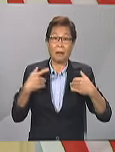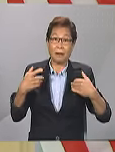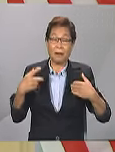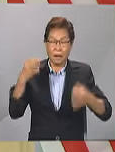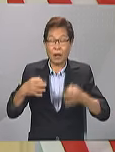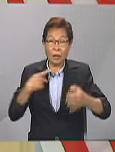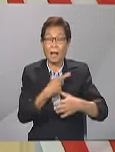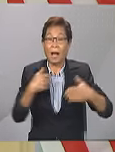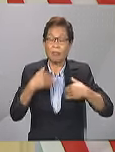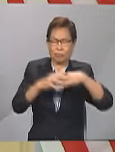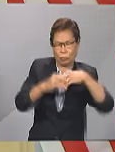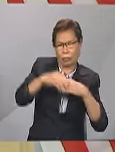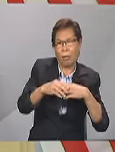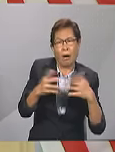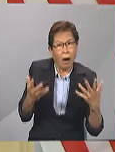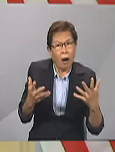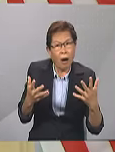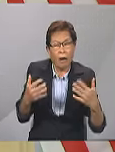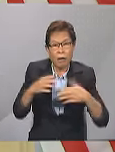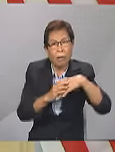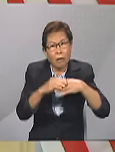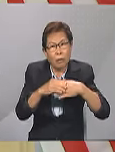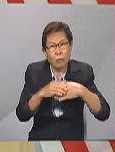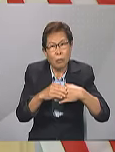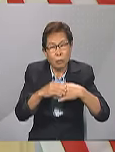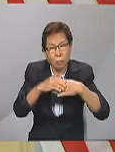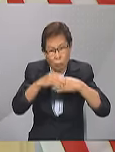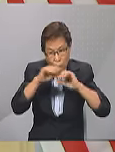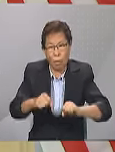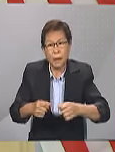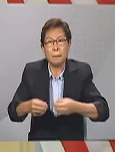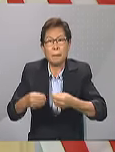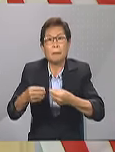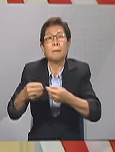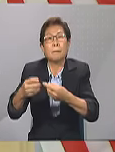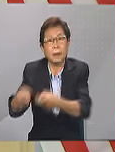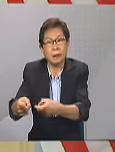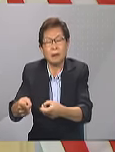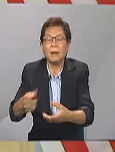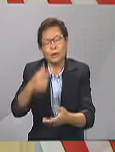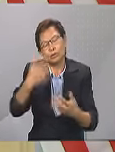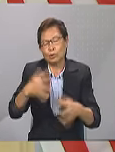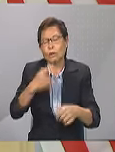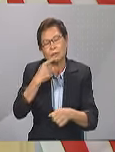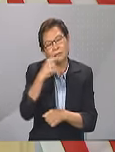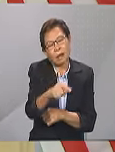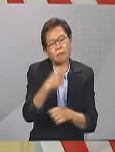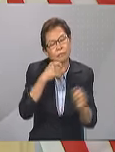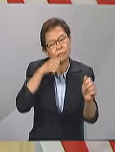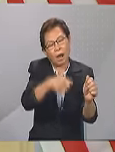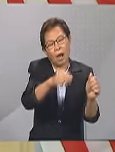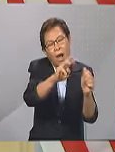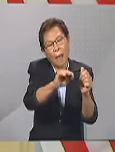sejauhmana kelonggaran tersebut Boleh dibeli aja di Baitullah ke celah pun mengarahkan MKN